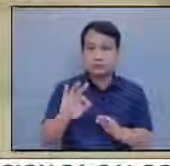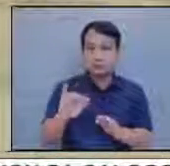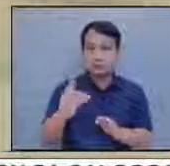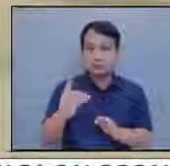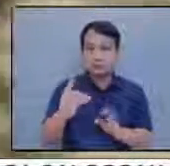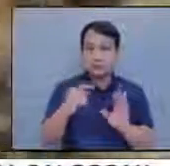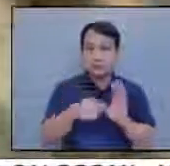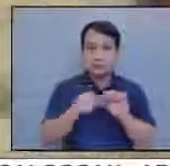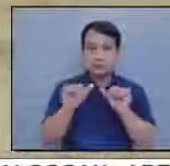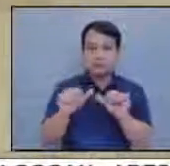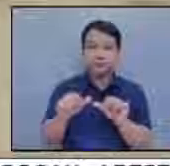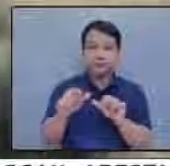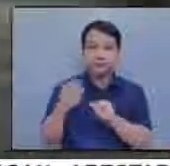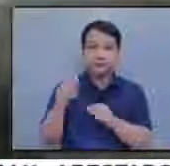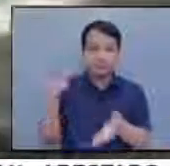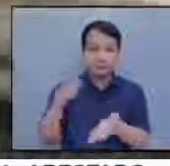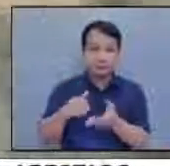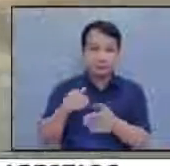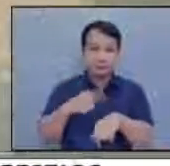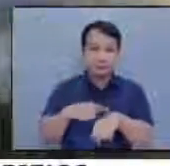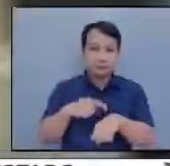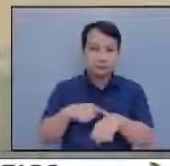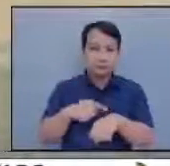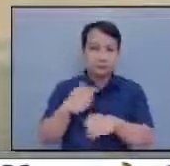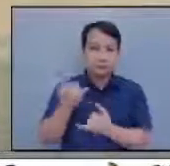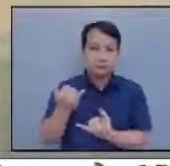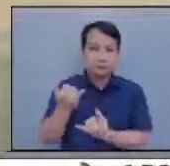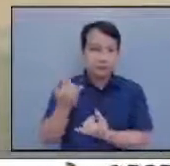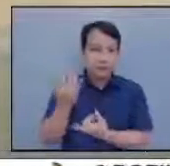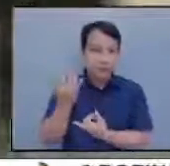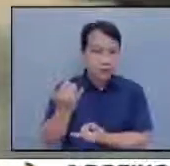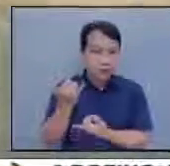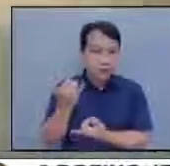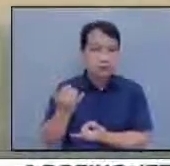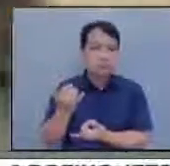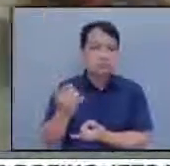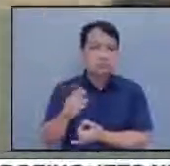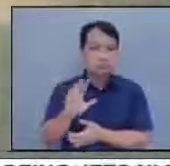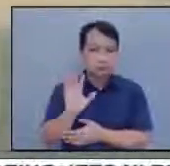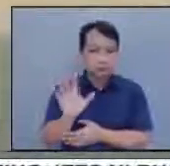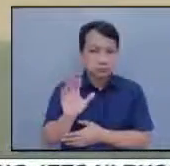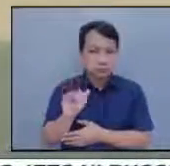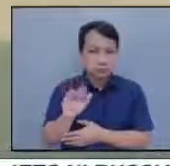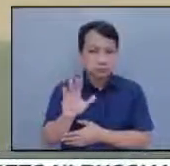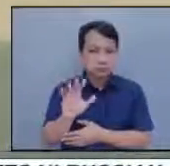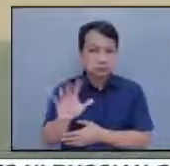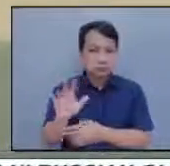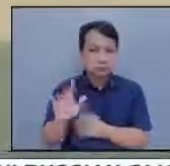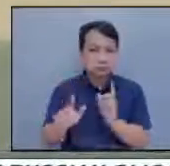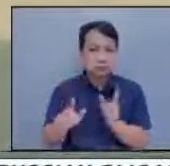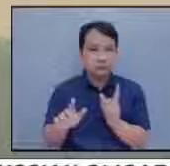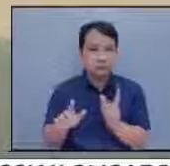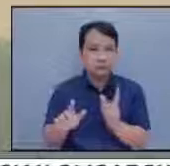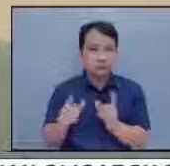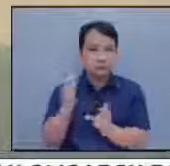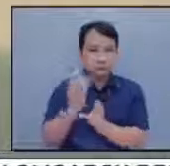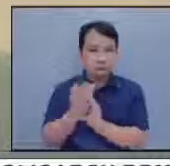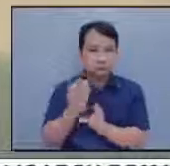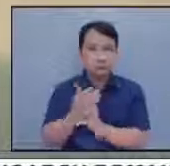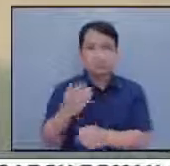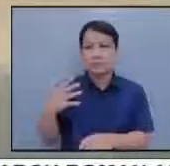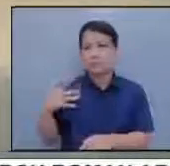mabawasan ang oras ng biyahe. Kasi as of the moment, nasa 15 to 20 cars na naghihintay